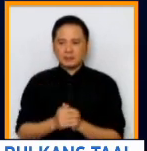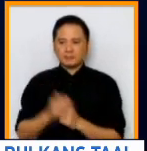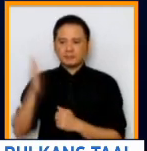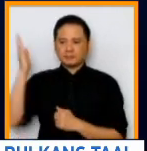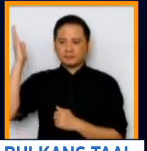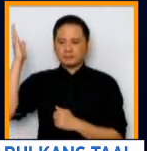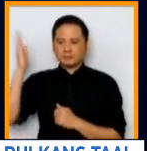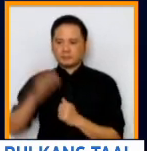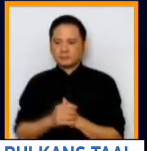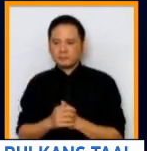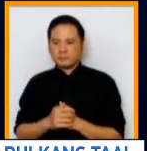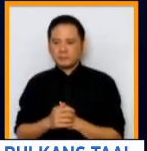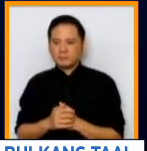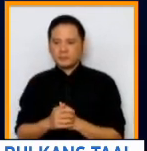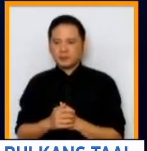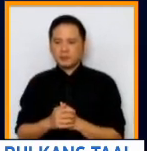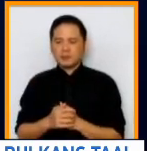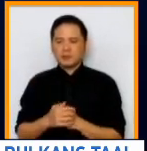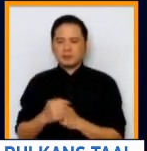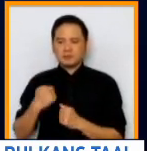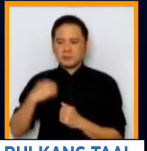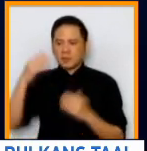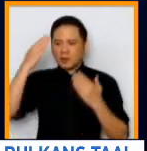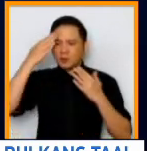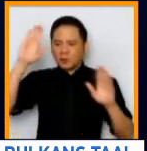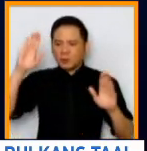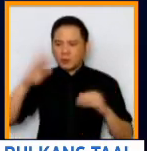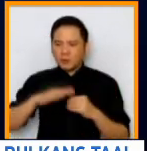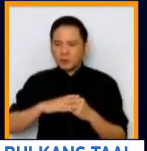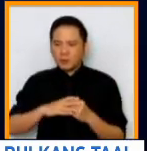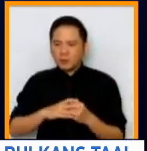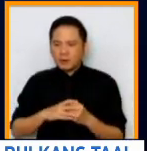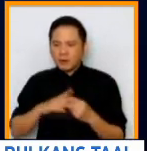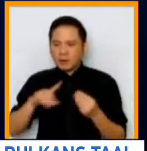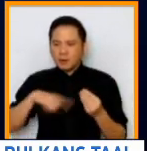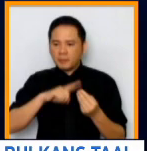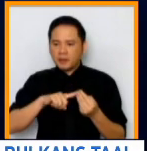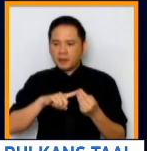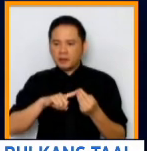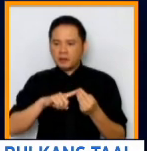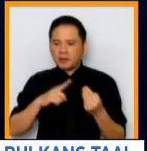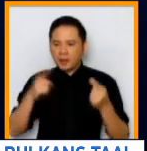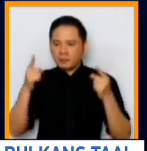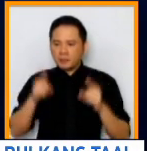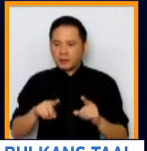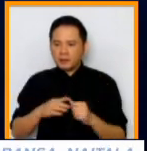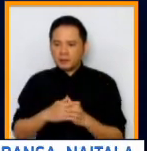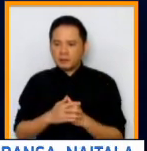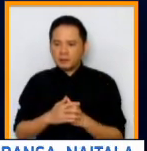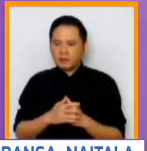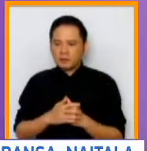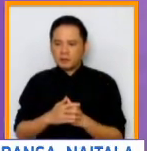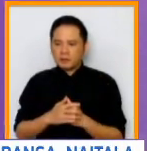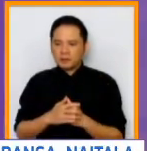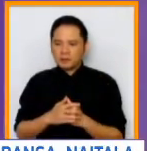that time. So, with regards to that, siguro mas buti hintayin na lang yung resulta ng